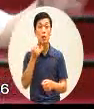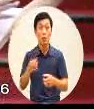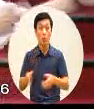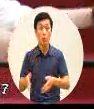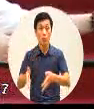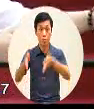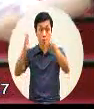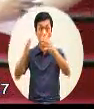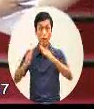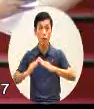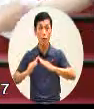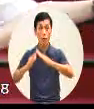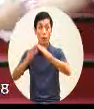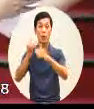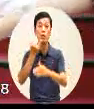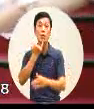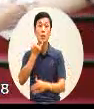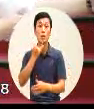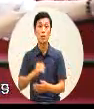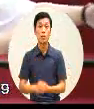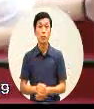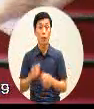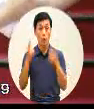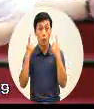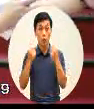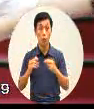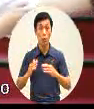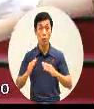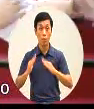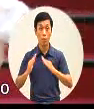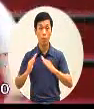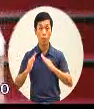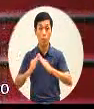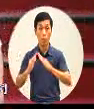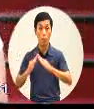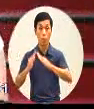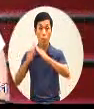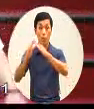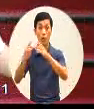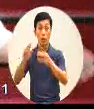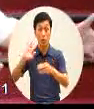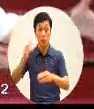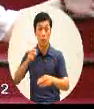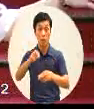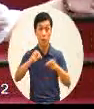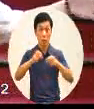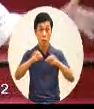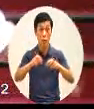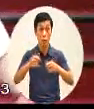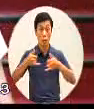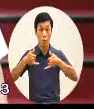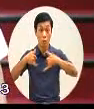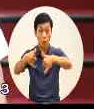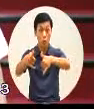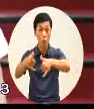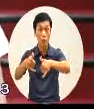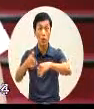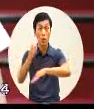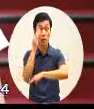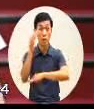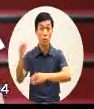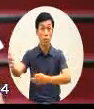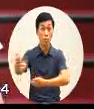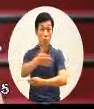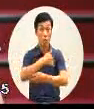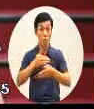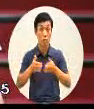本来我会当剔除，你我为本来我会当剔除，你我为做道路用地。 啊，不是安尼。 啊，政府你要安那去让征收？ 不，陈议员，